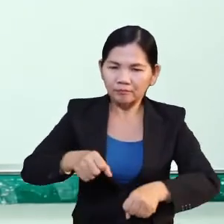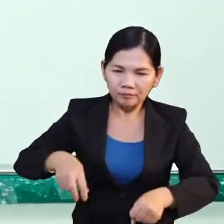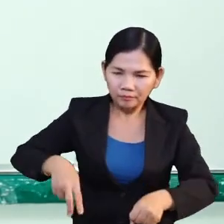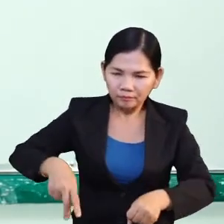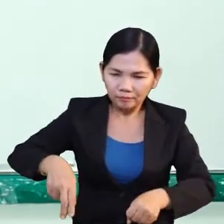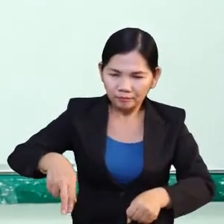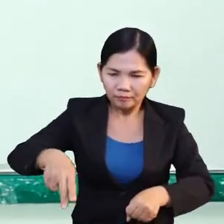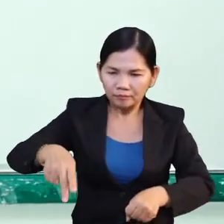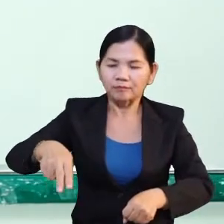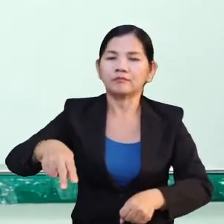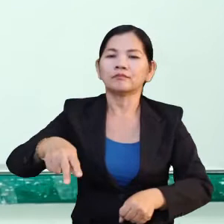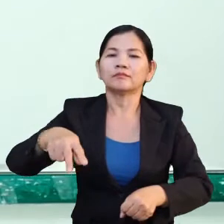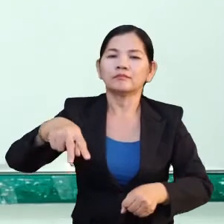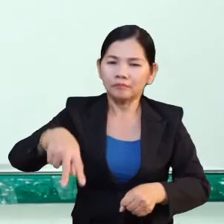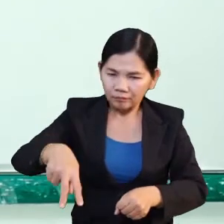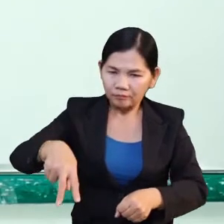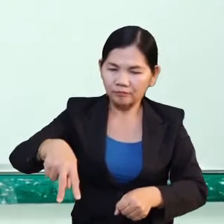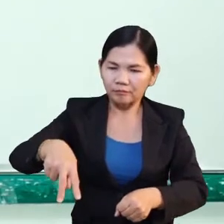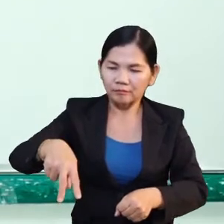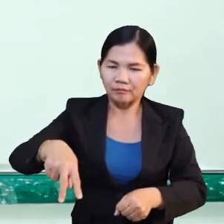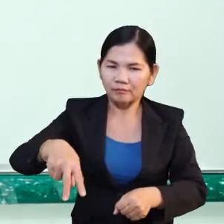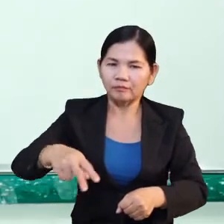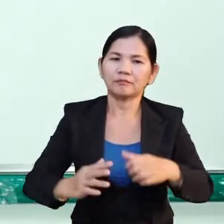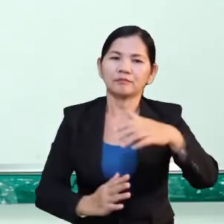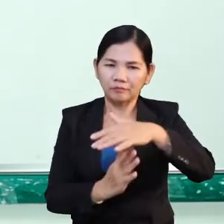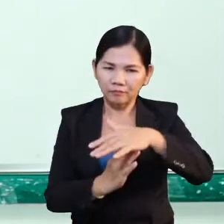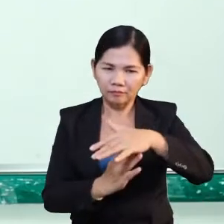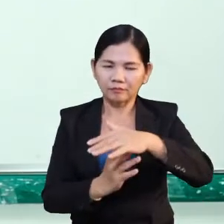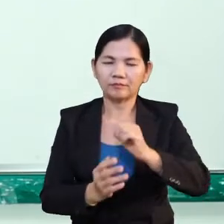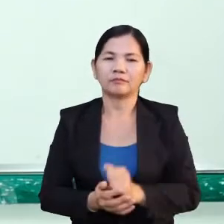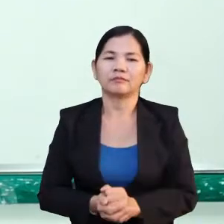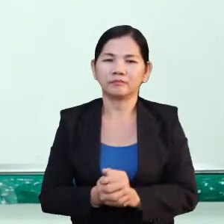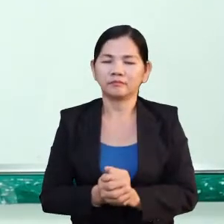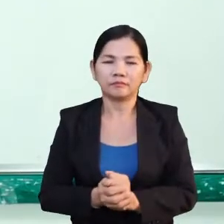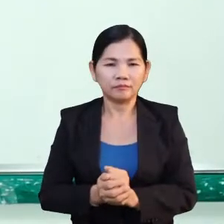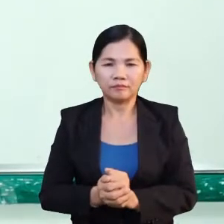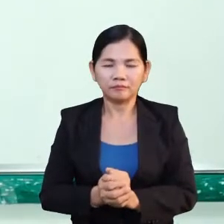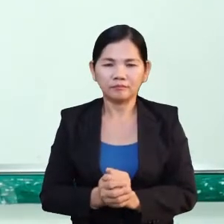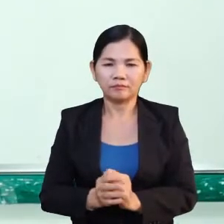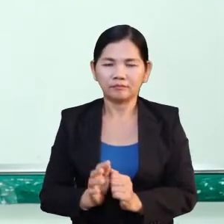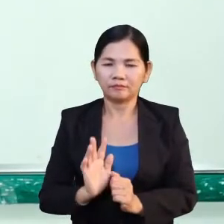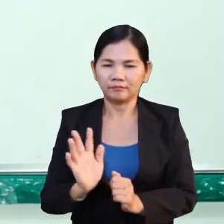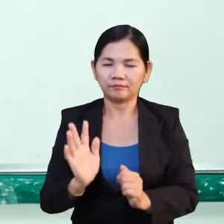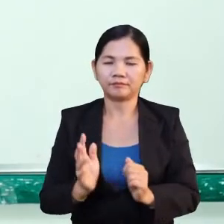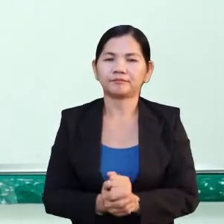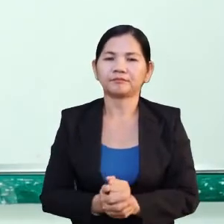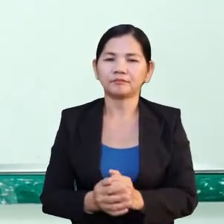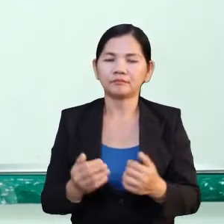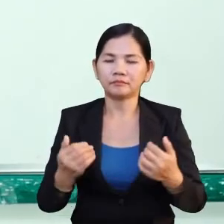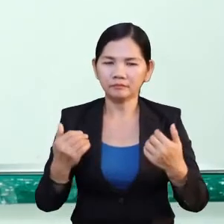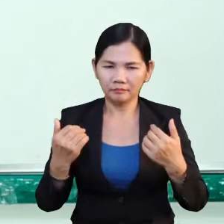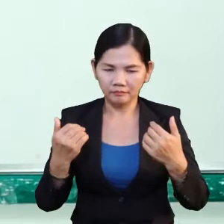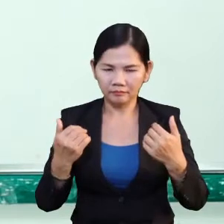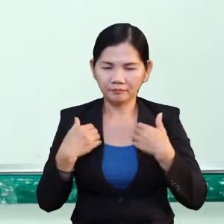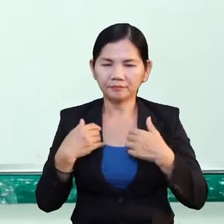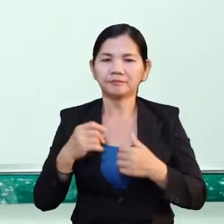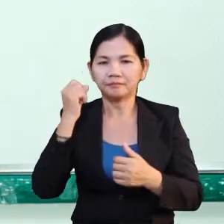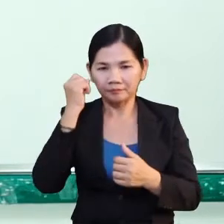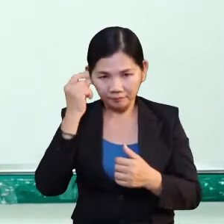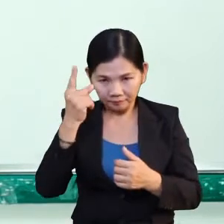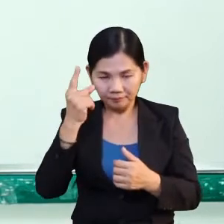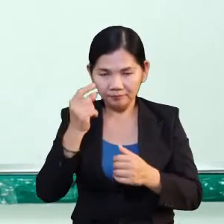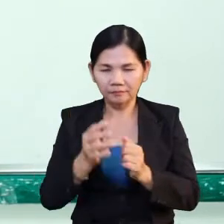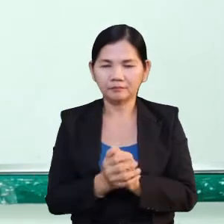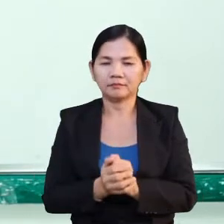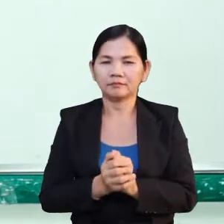កង់ក៏ដោយពេលឃើញពណ៌ហ្នឹងគឺកូនឈប់ចាឈប់នៅម្ដងអត់ទៅណាទេណា ចាអញ្ចឹងកូនកូនយល់ពីខ្លឹមសារ